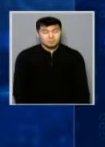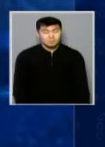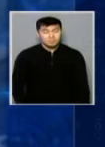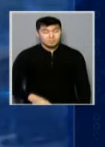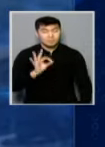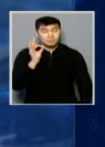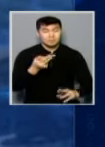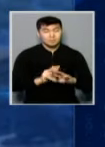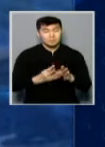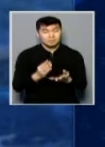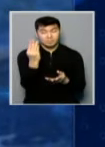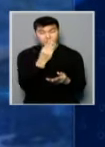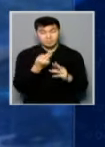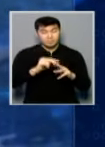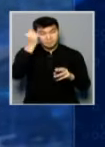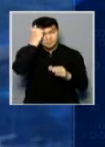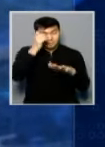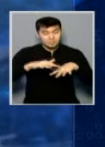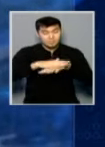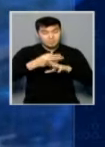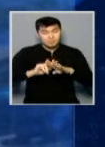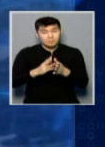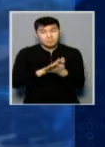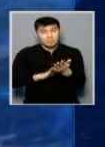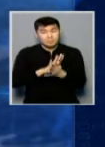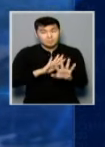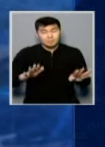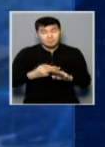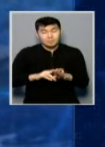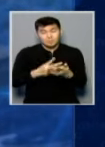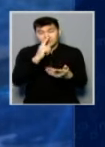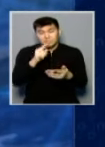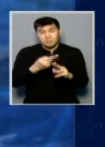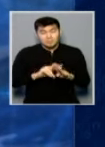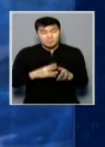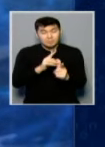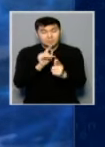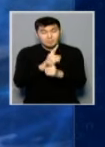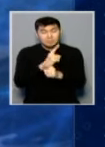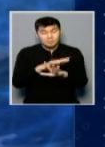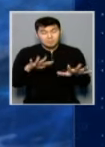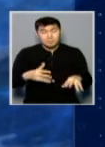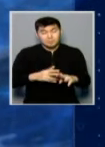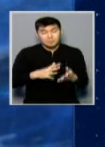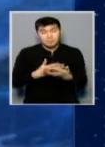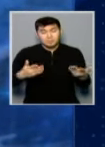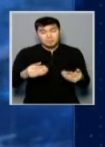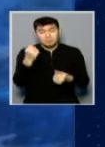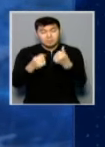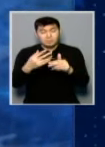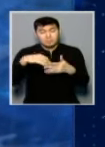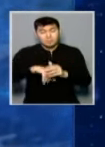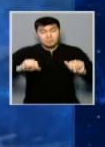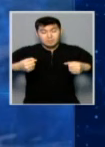Правила поведения на льду. Памятка населению. Не переходите водоем по льду в запрещенных местах. Не выезжайте на лед